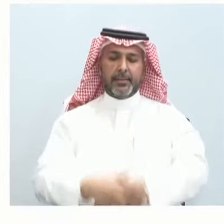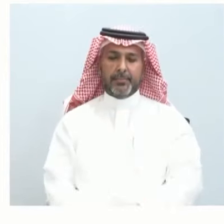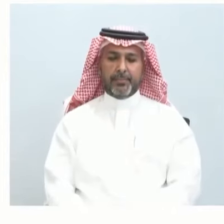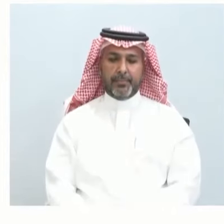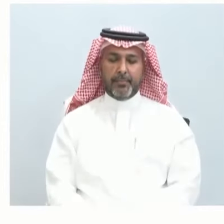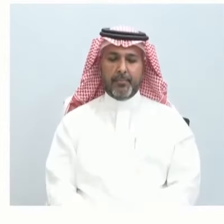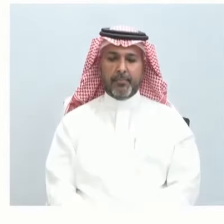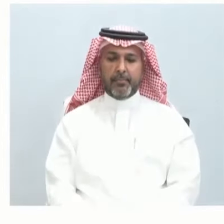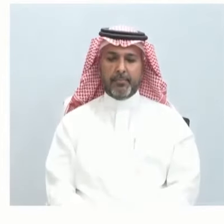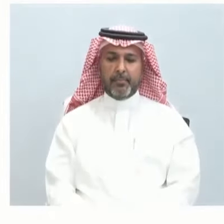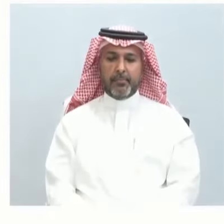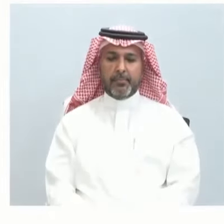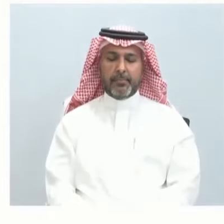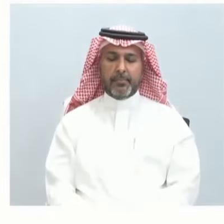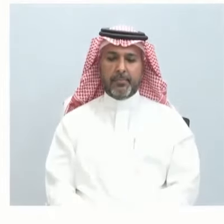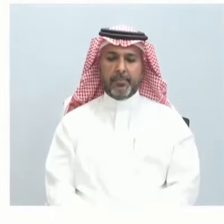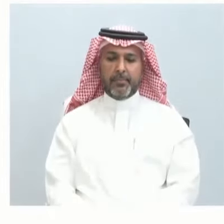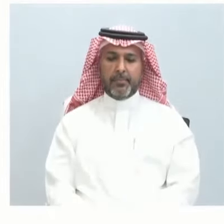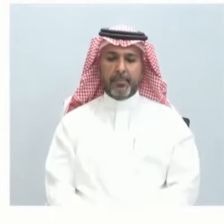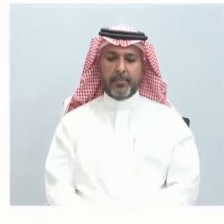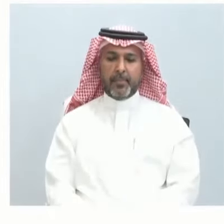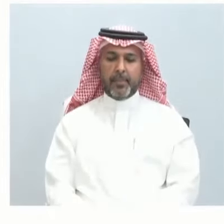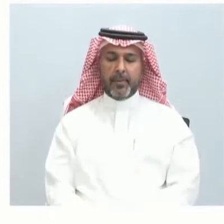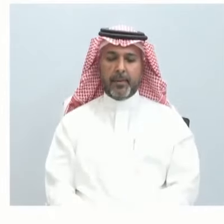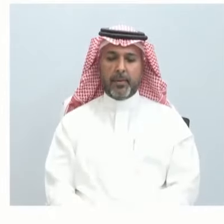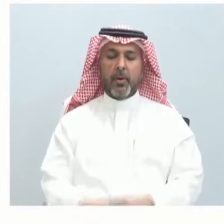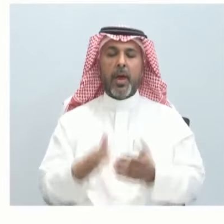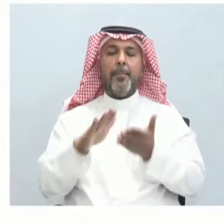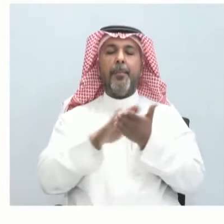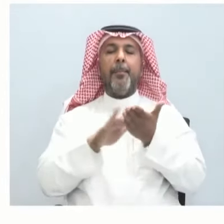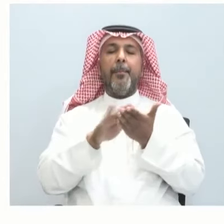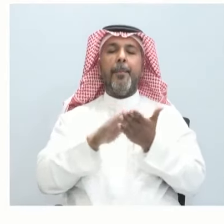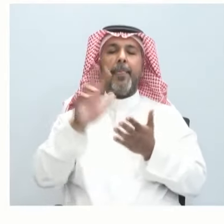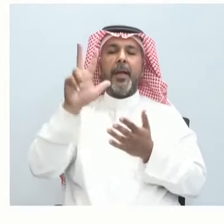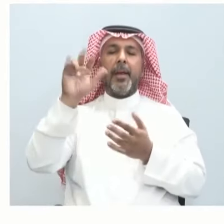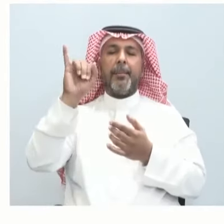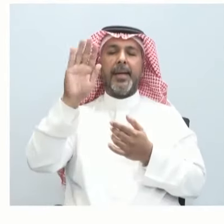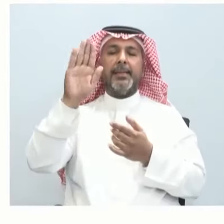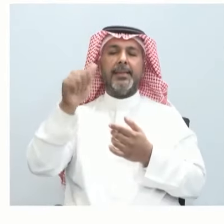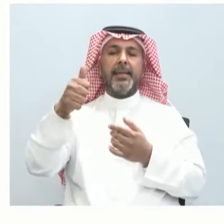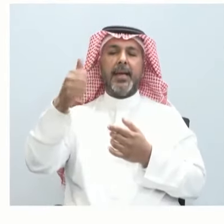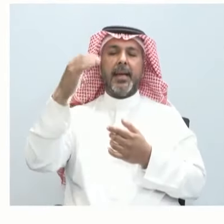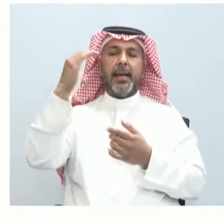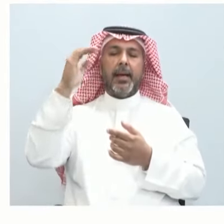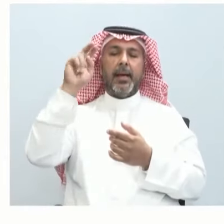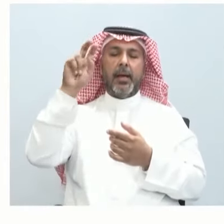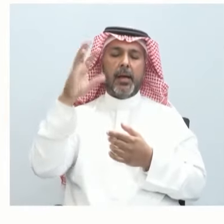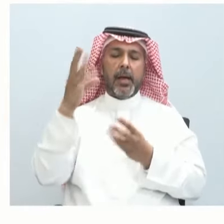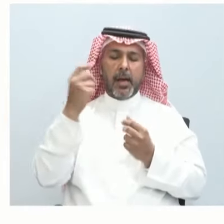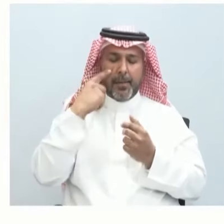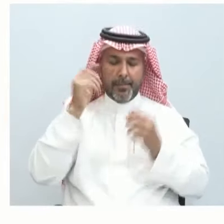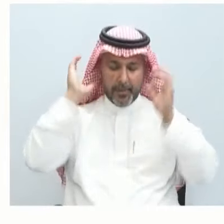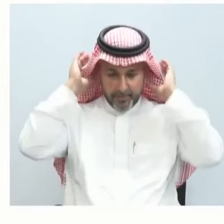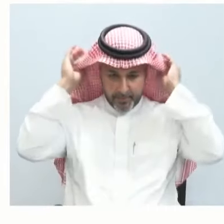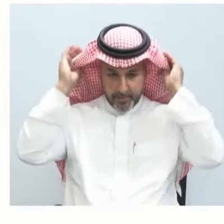الجزء العلوي من الواجهه الاماميه اذا نريد حساب المساحه هنا القاعده الاولى زائد اربعه والقاعده